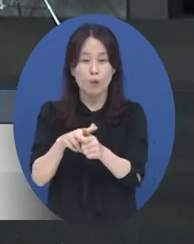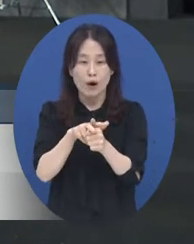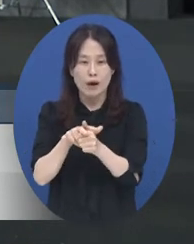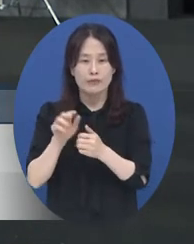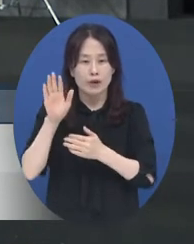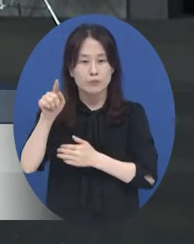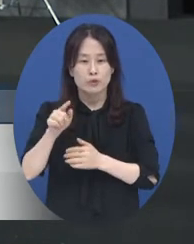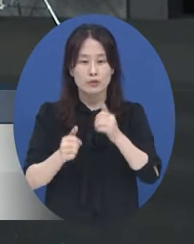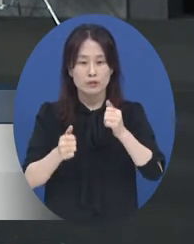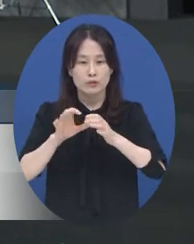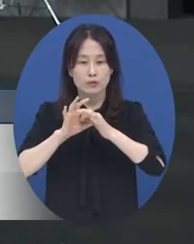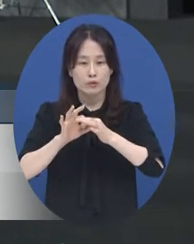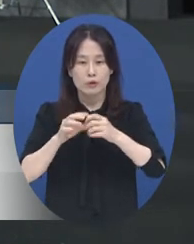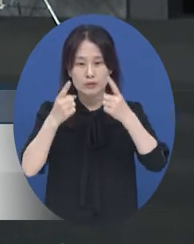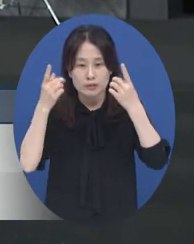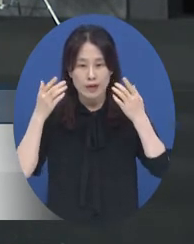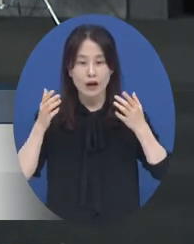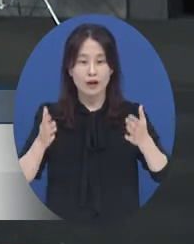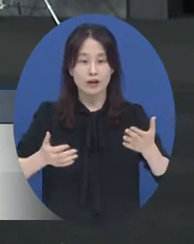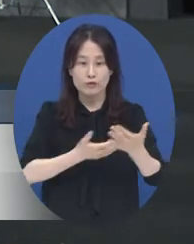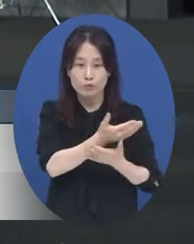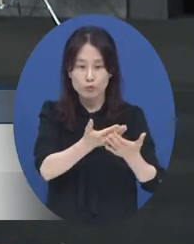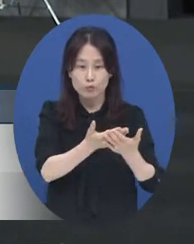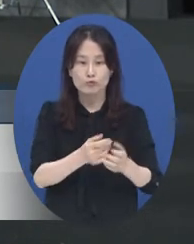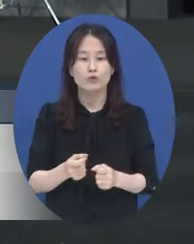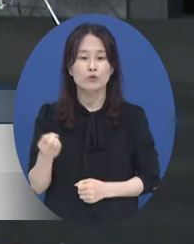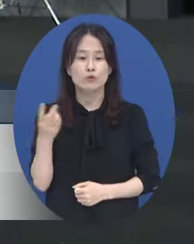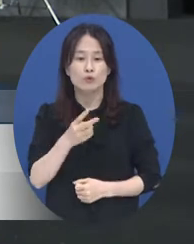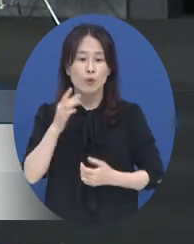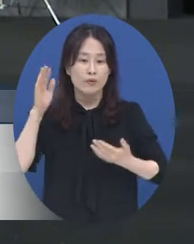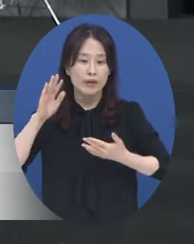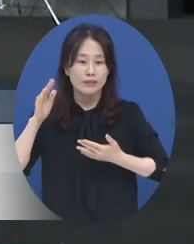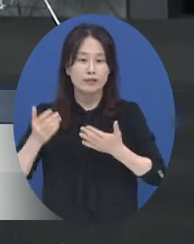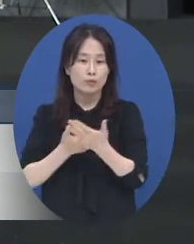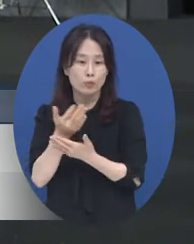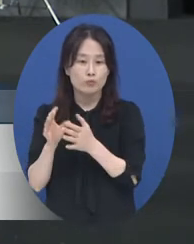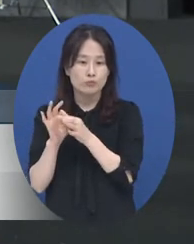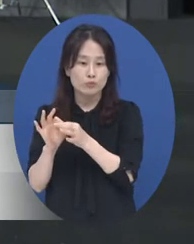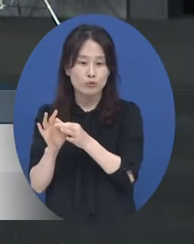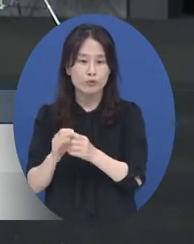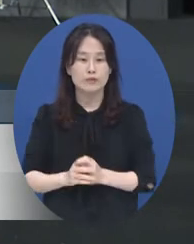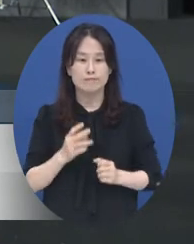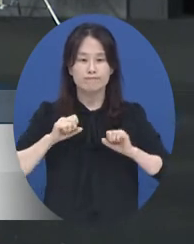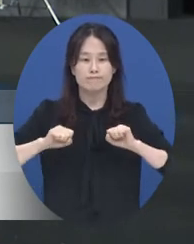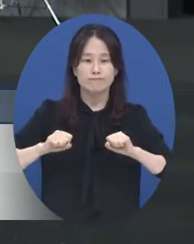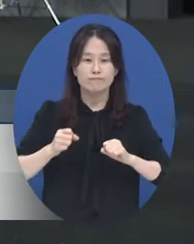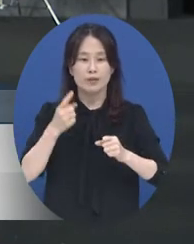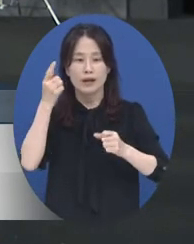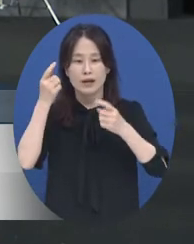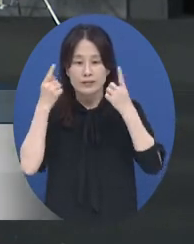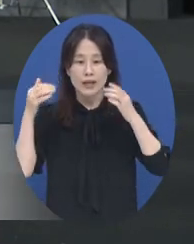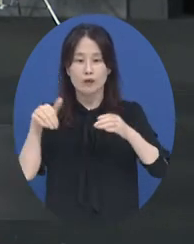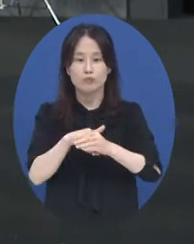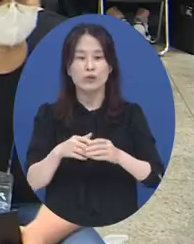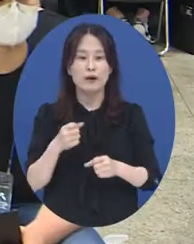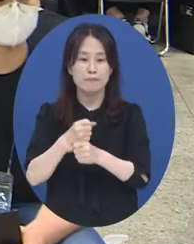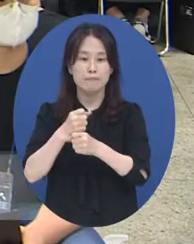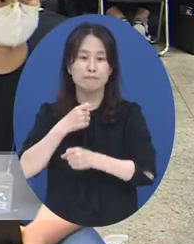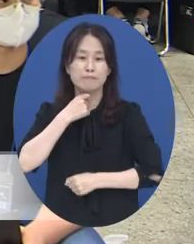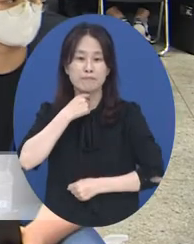대회를 통하여 대학 간의 교류, 또 우리 대학생들의 교류를 통해서 활기찬 대학 문화를 만들도록